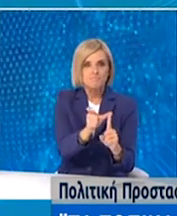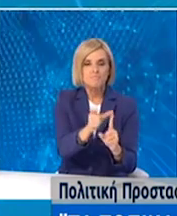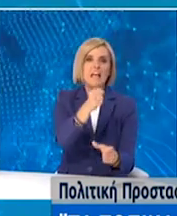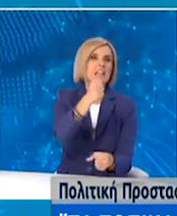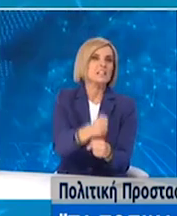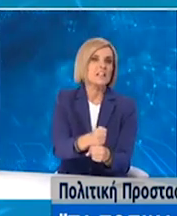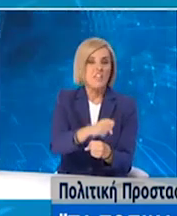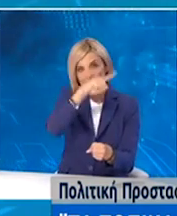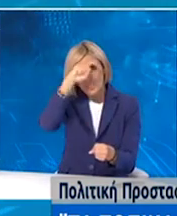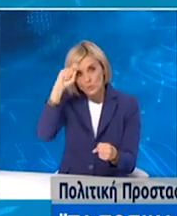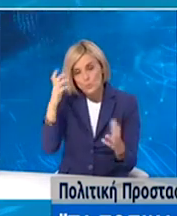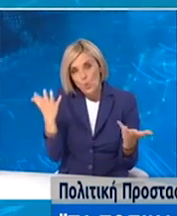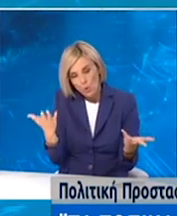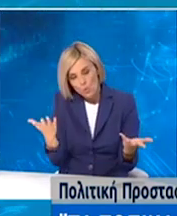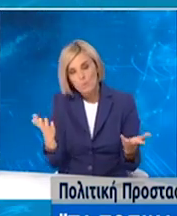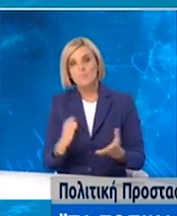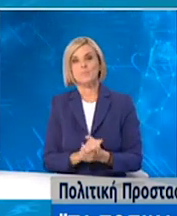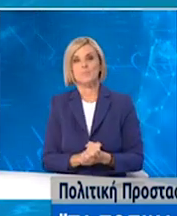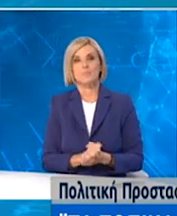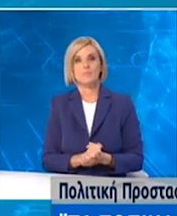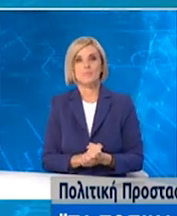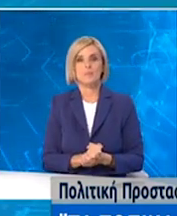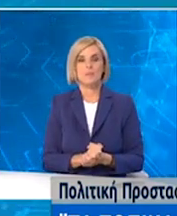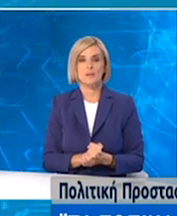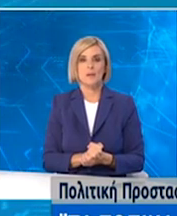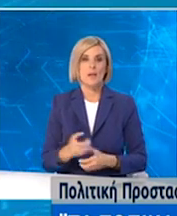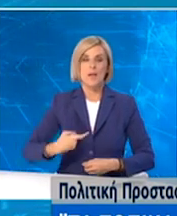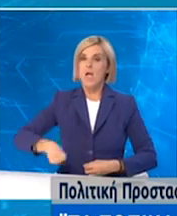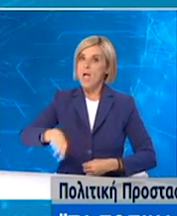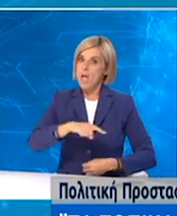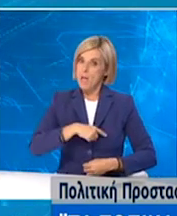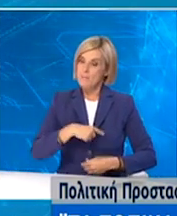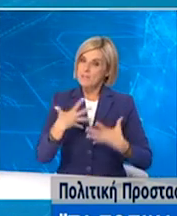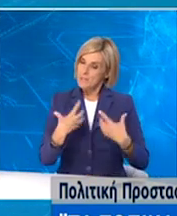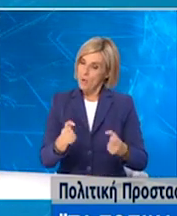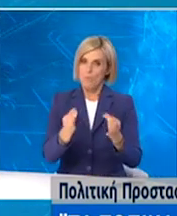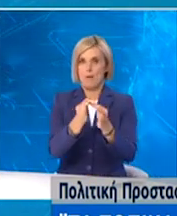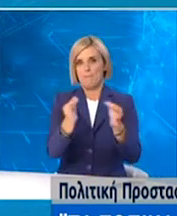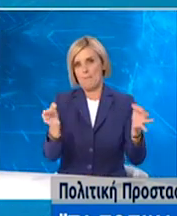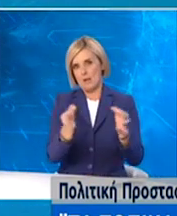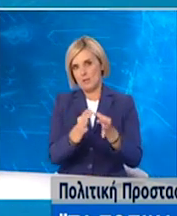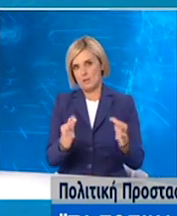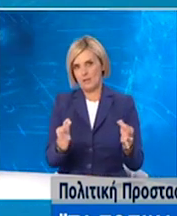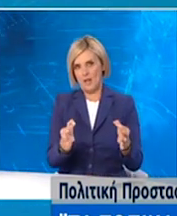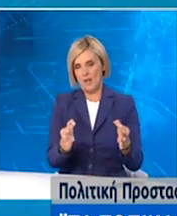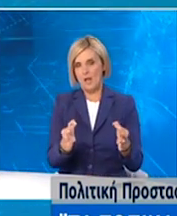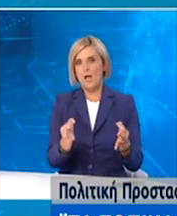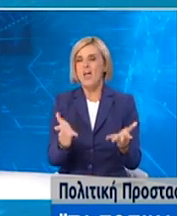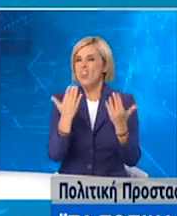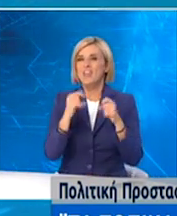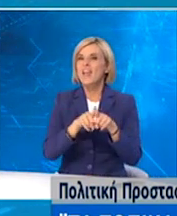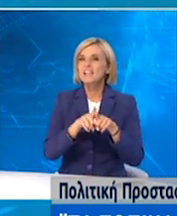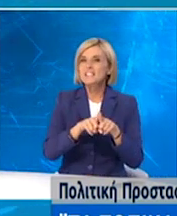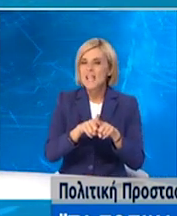καραντίνας. Από εκεί και πέρα, τα μέτρα που παίρνουμε δεν έχουν να κάνουν με την εσωτερική στρατηγική, τις εσωτερικές πολιτικές